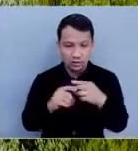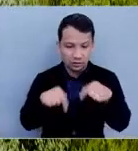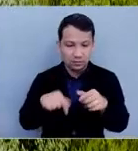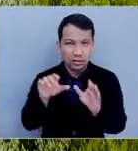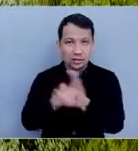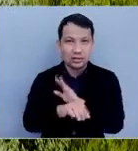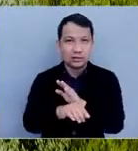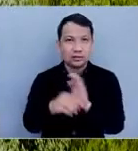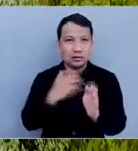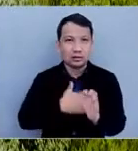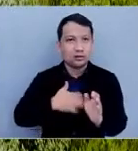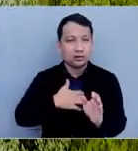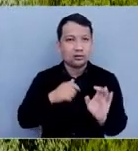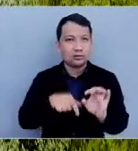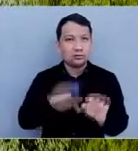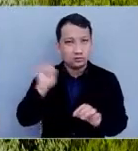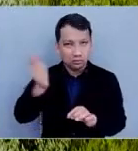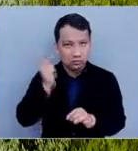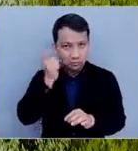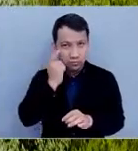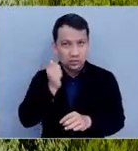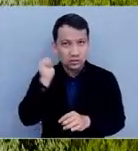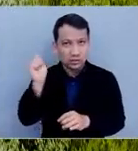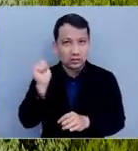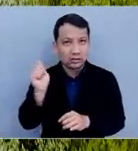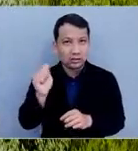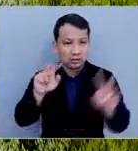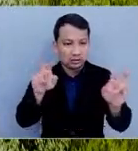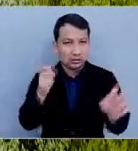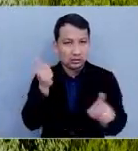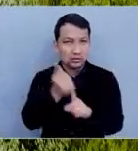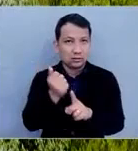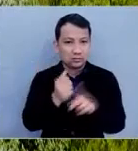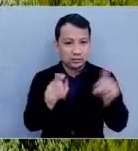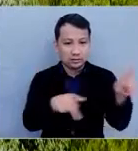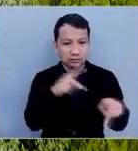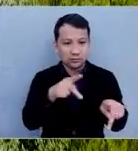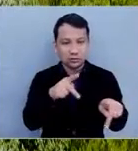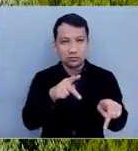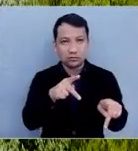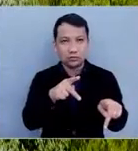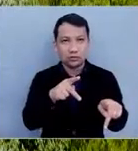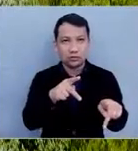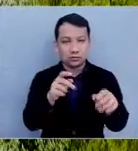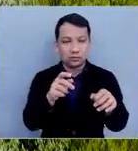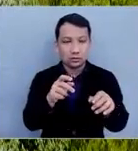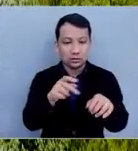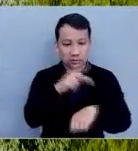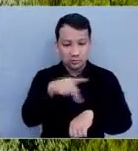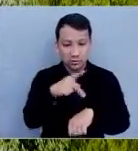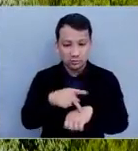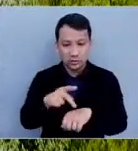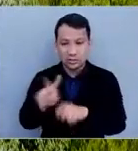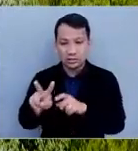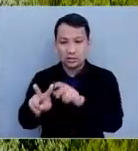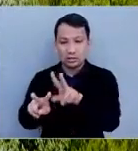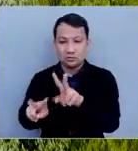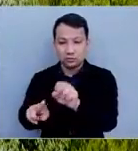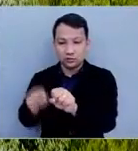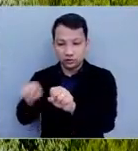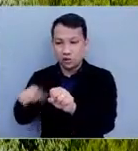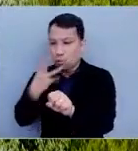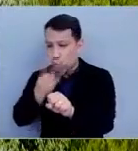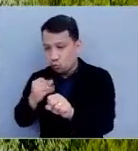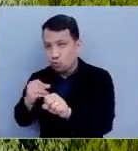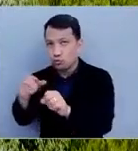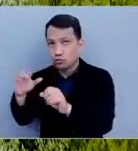ang complainant talaga niyan, gobyerno. Mm-hmm. Kaya ang title niyan, People of the Philippines versus yung pangalan